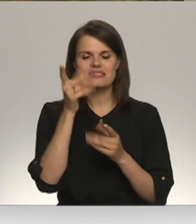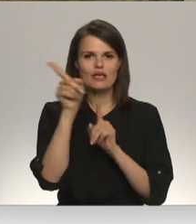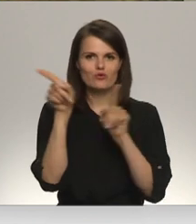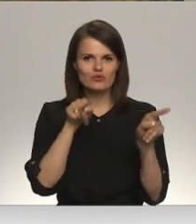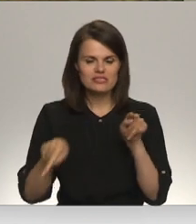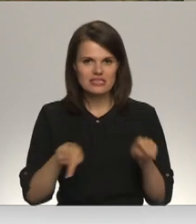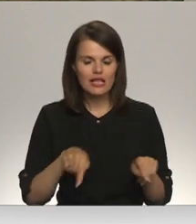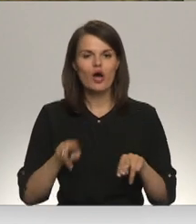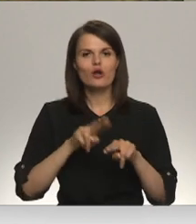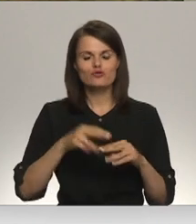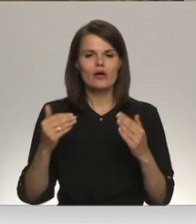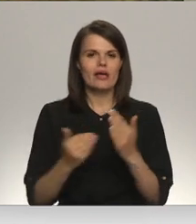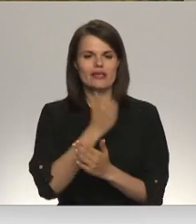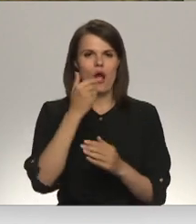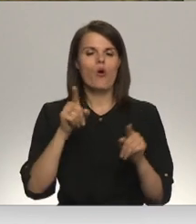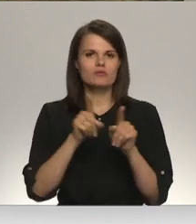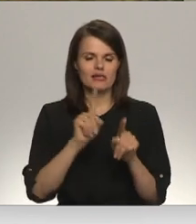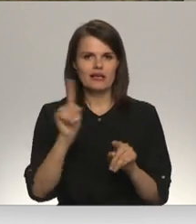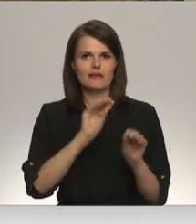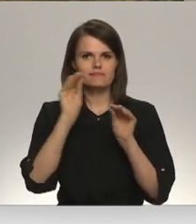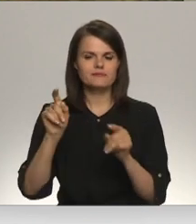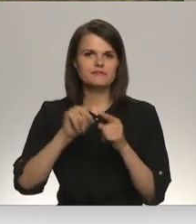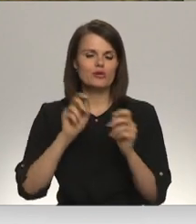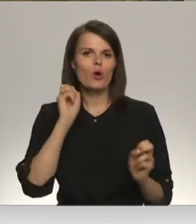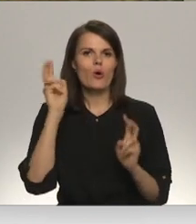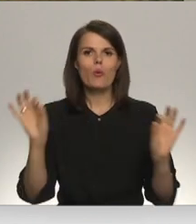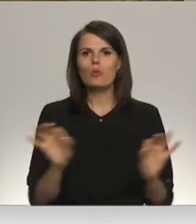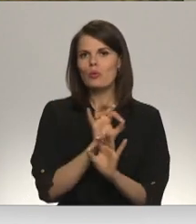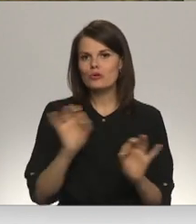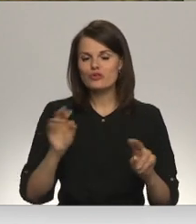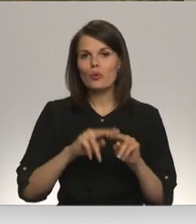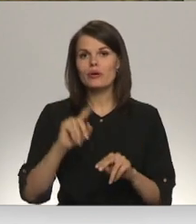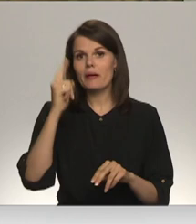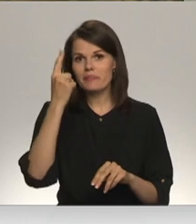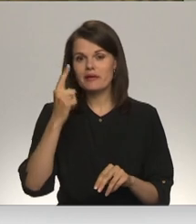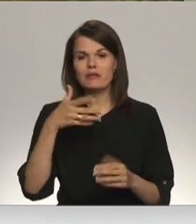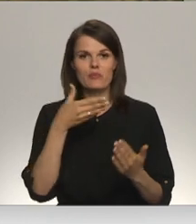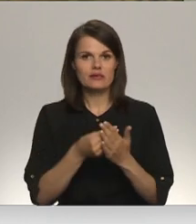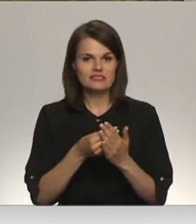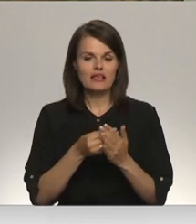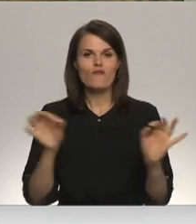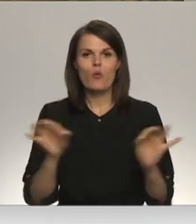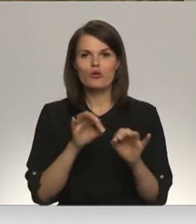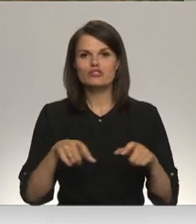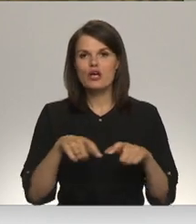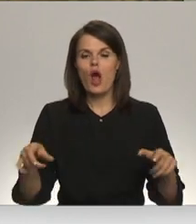kas izcels iemīļotus talsu mūziķus. Un pirmais pie savu muzikālā soliņa ticis Intars